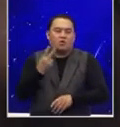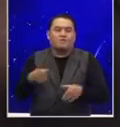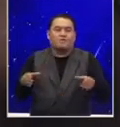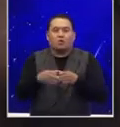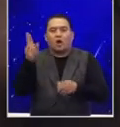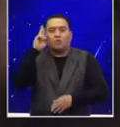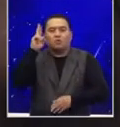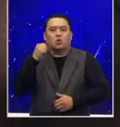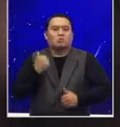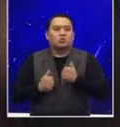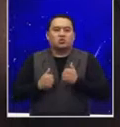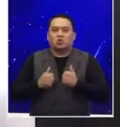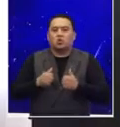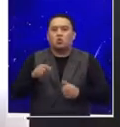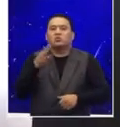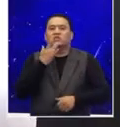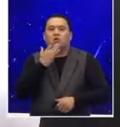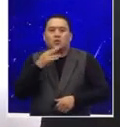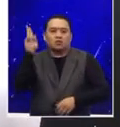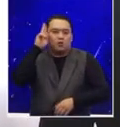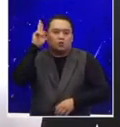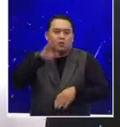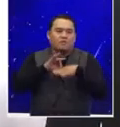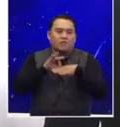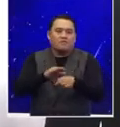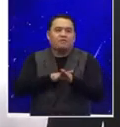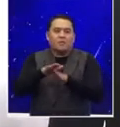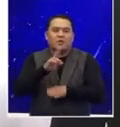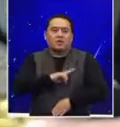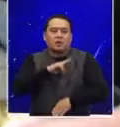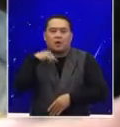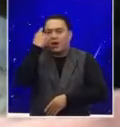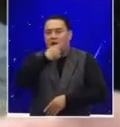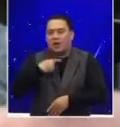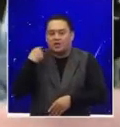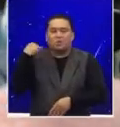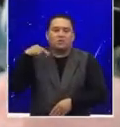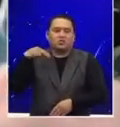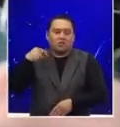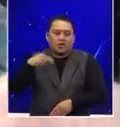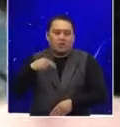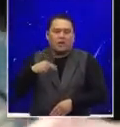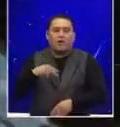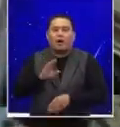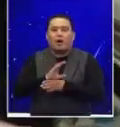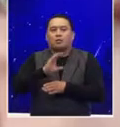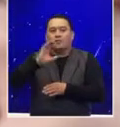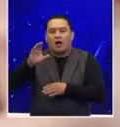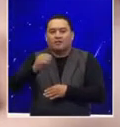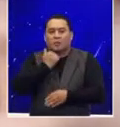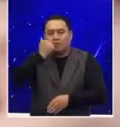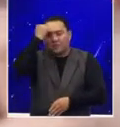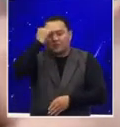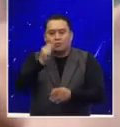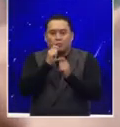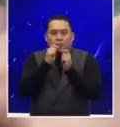фонда обучаются в престижных университетах зарубежья. Проводимая работа высоко оценена лично Касым-Жомартом Токаевым, который отправил благодарственное письмо